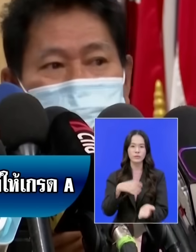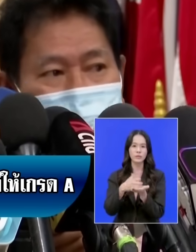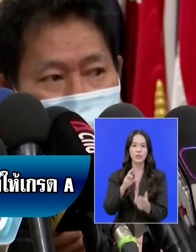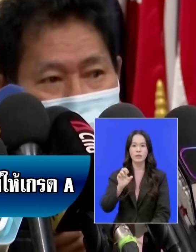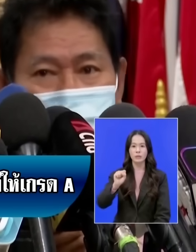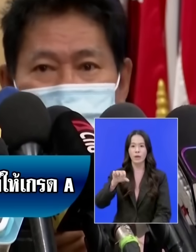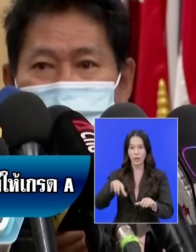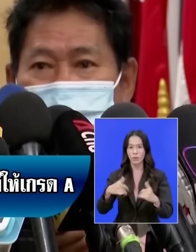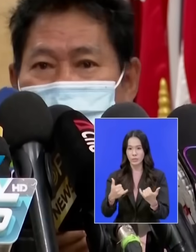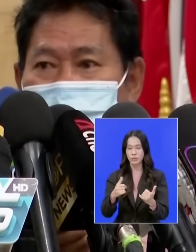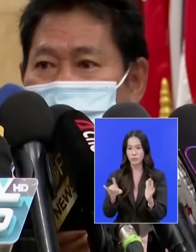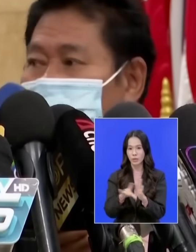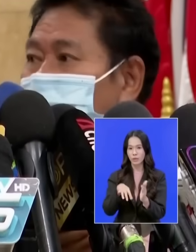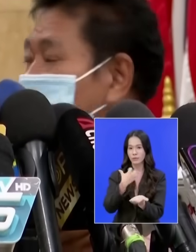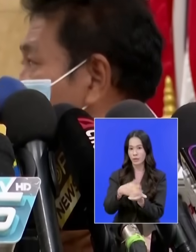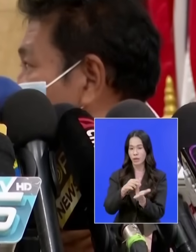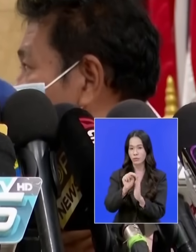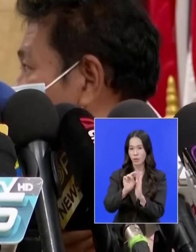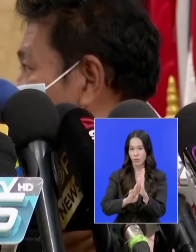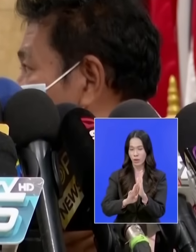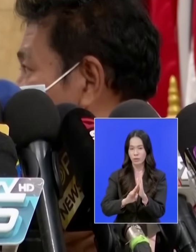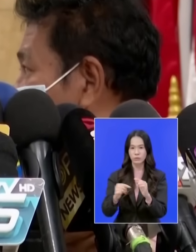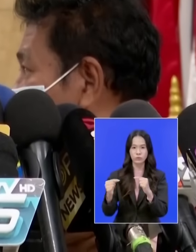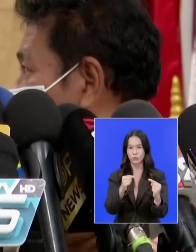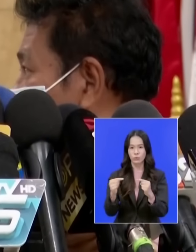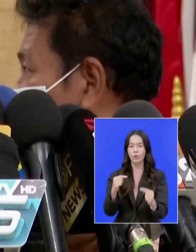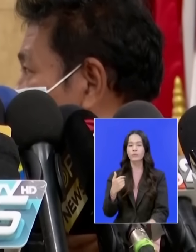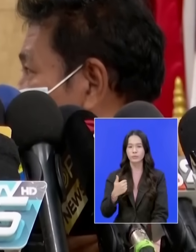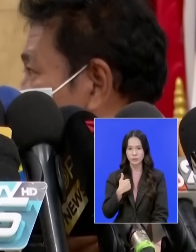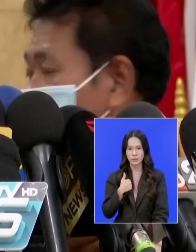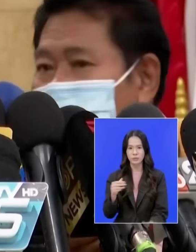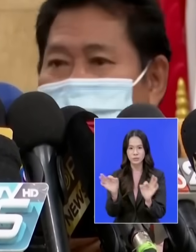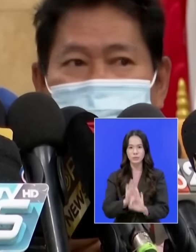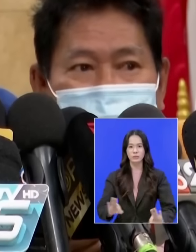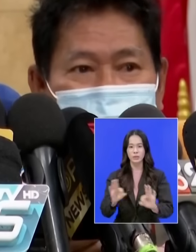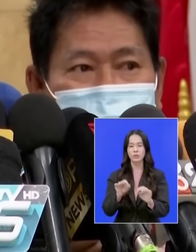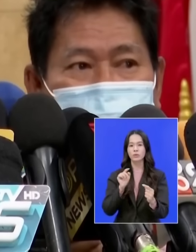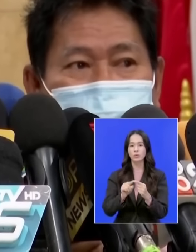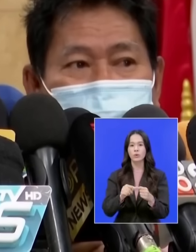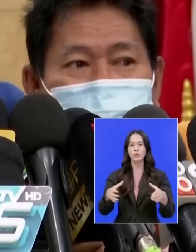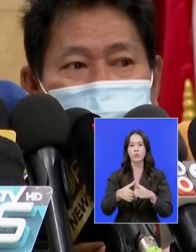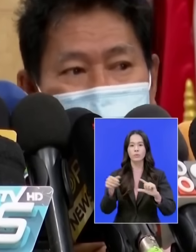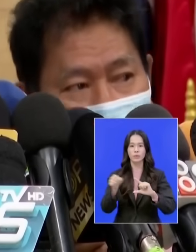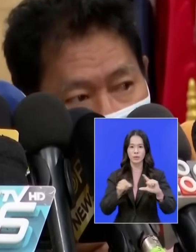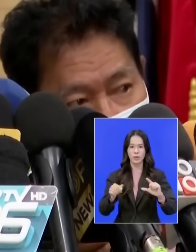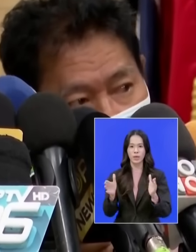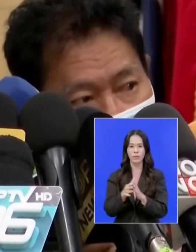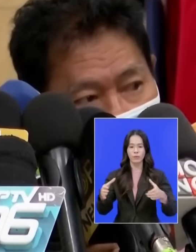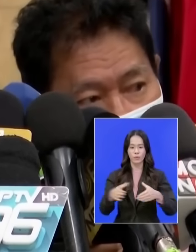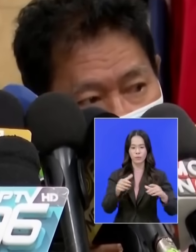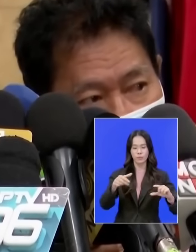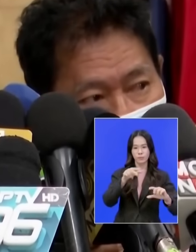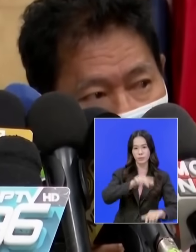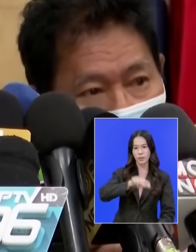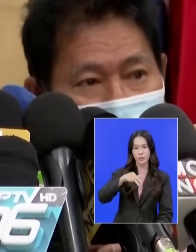วันนี้วันสุดท้ายของการแถลงนโยบายก็โต้กันเดือดนะฮะโดยเฉพาะฝั่งของก้าวไกลกับเพื่อไทยครับ